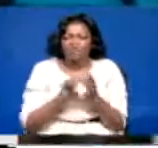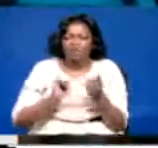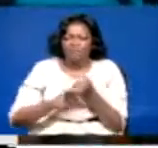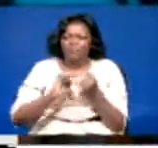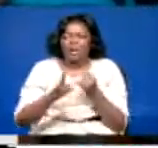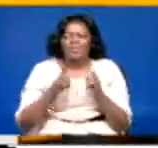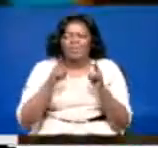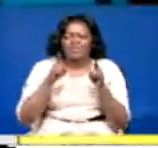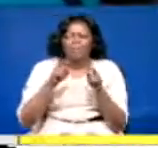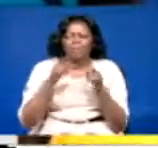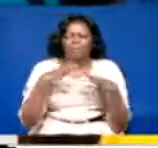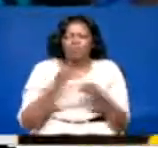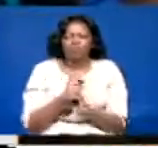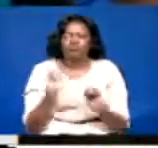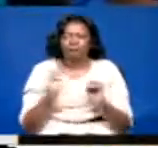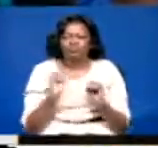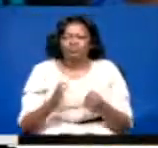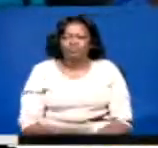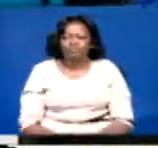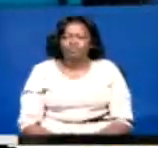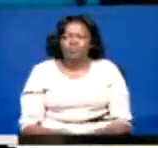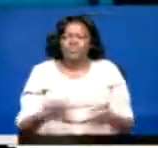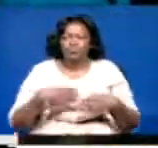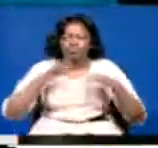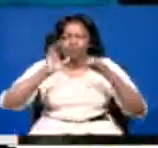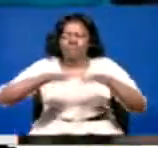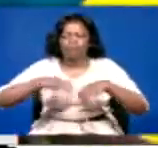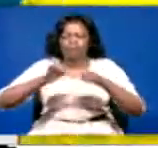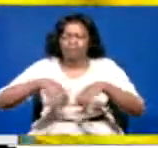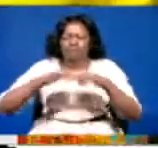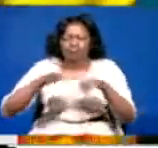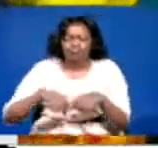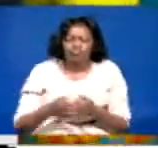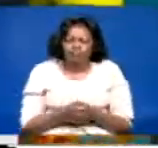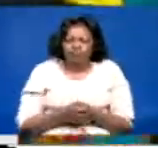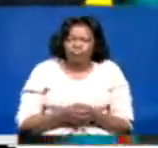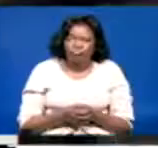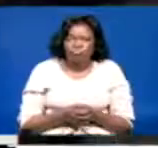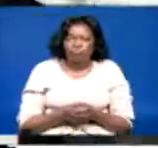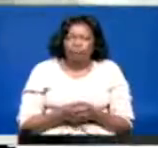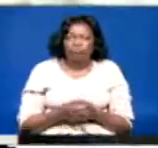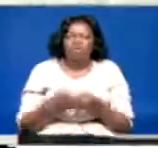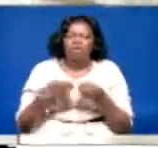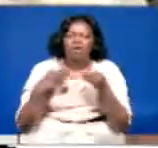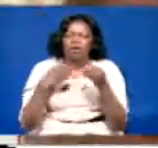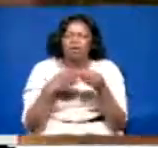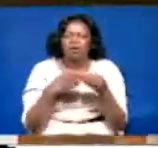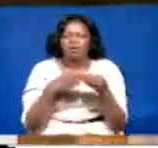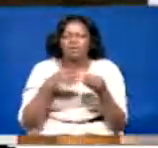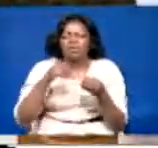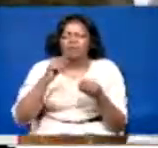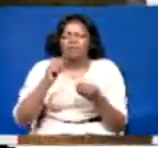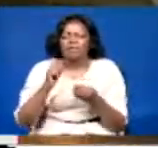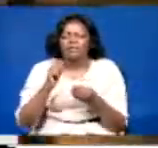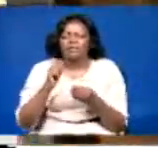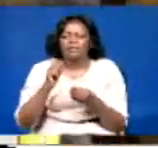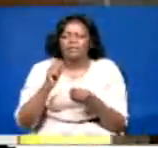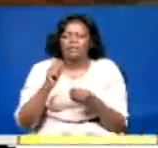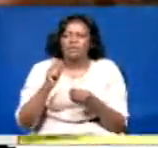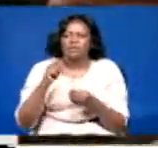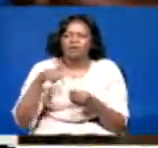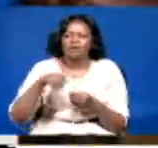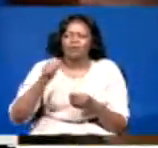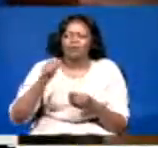mtu. Wachimba migodi katika sehemu hiyo, wakiongozwa na Patrick Mukule, wametoa wito kwa Rais mteule